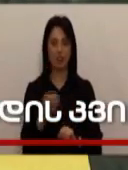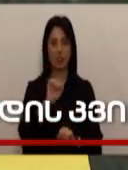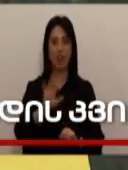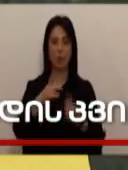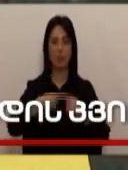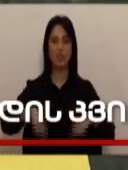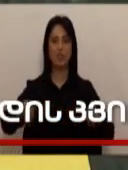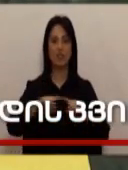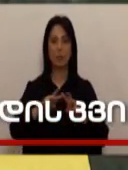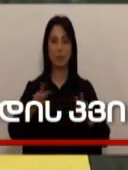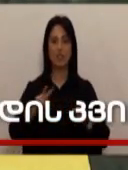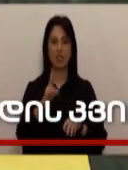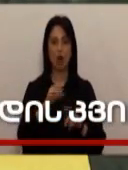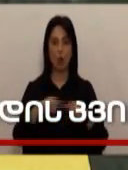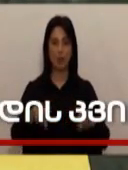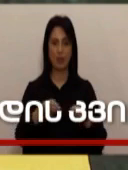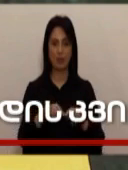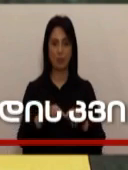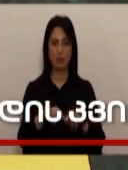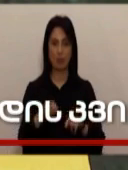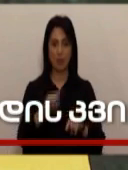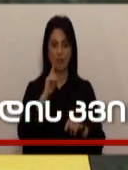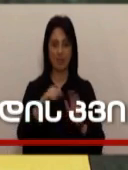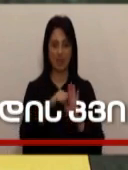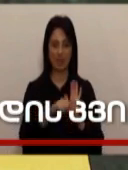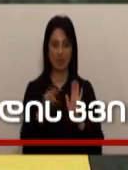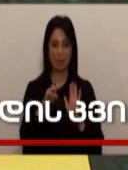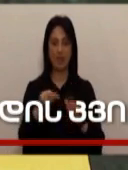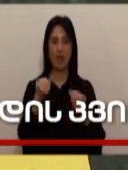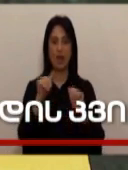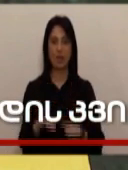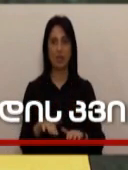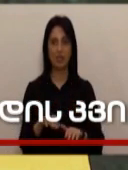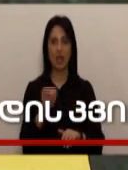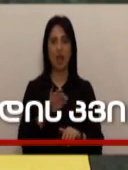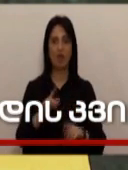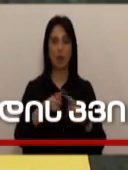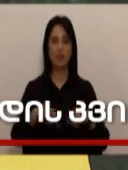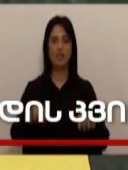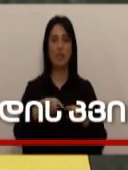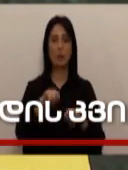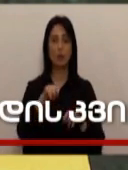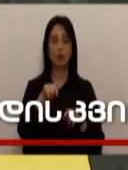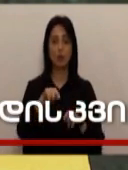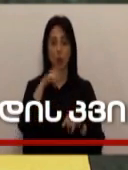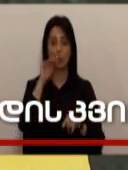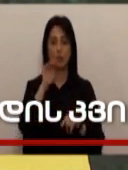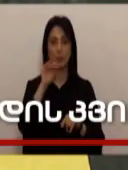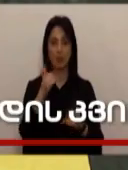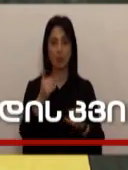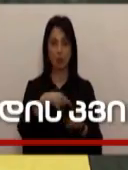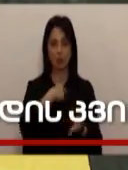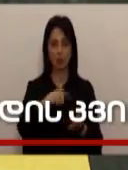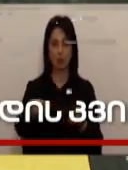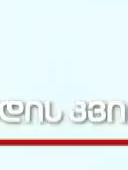europis sabchos ministrta komitetis Amatrii este cum suntem martiți gata cu telebas, Europii s-au ciudat, Rusia Federației, dau